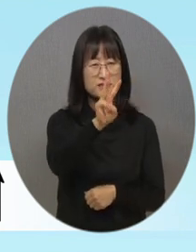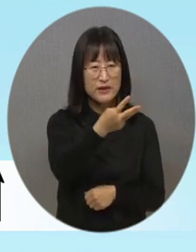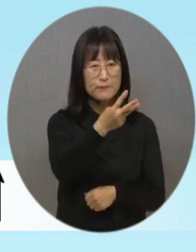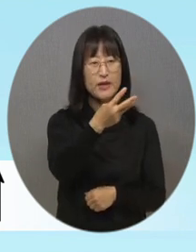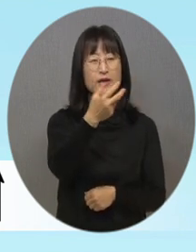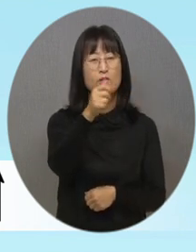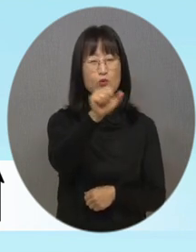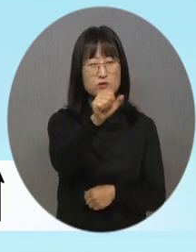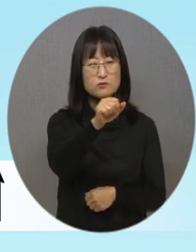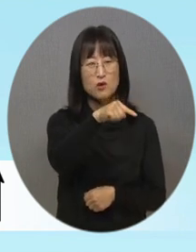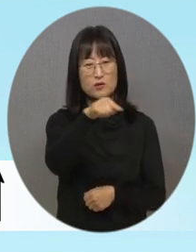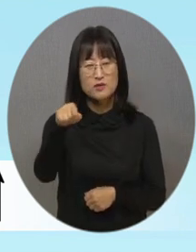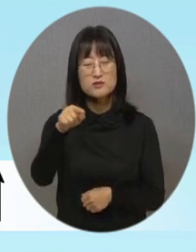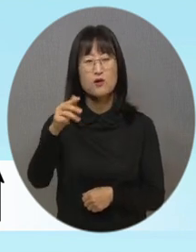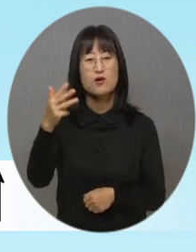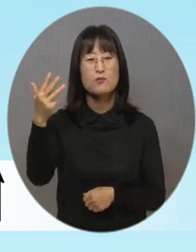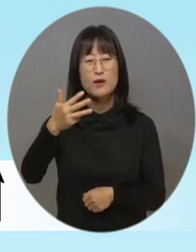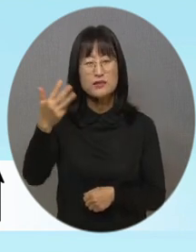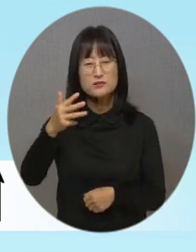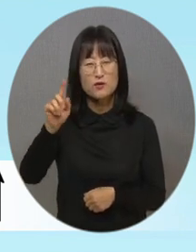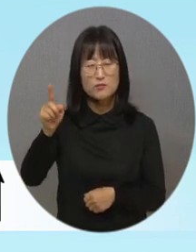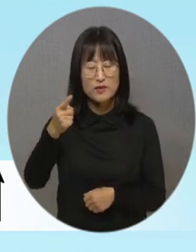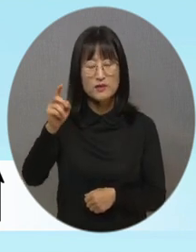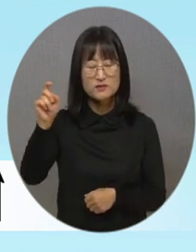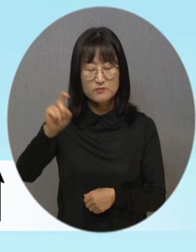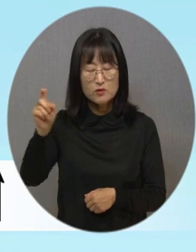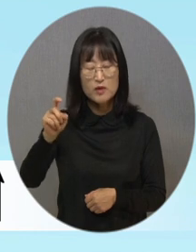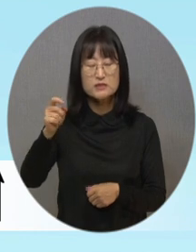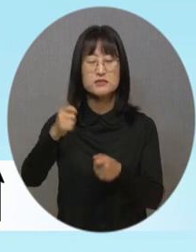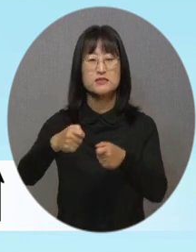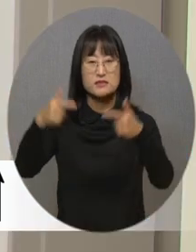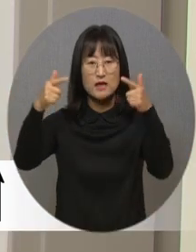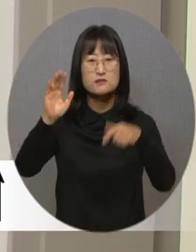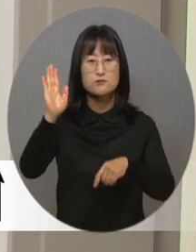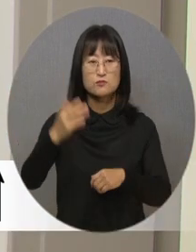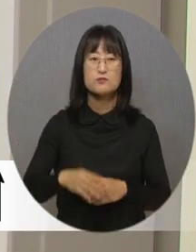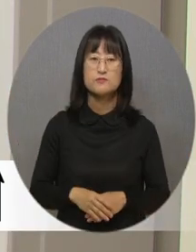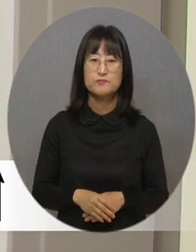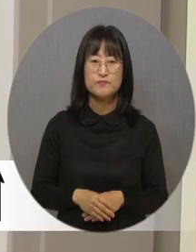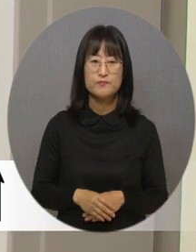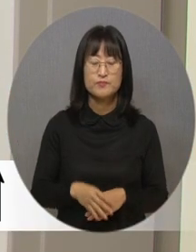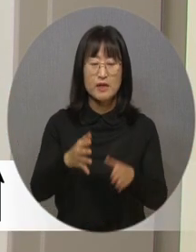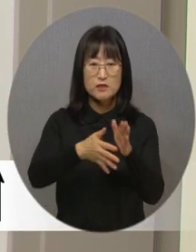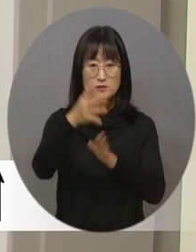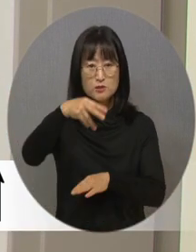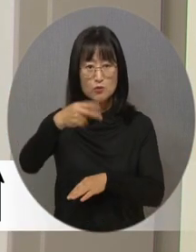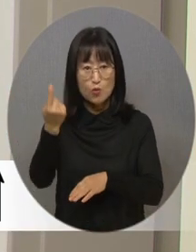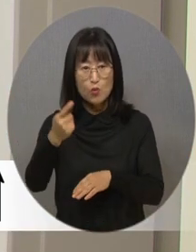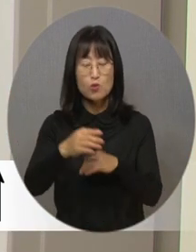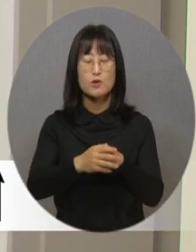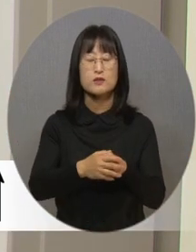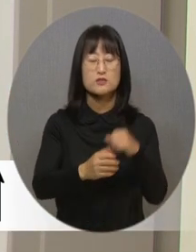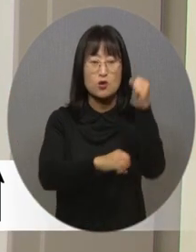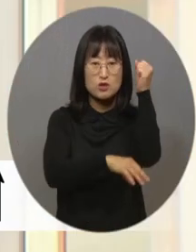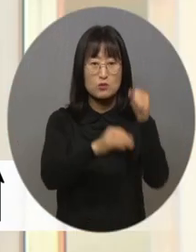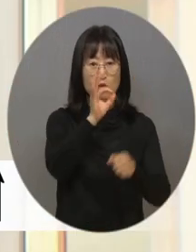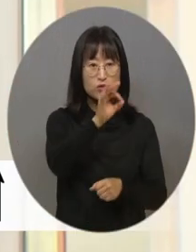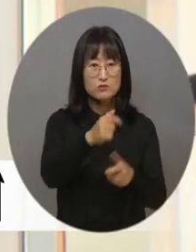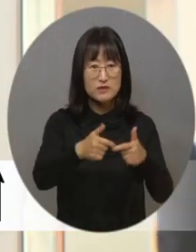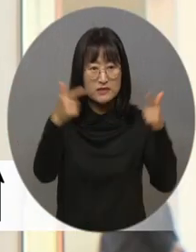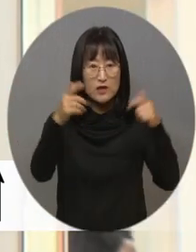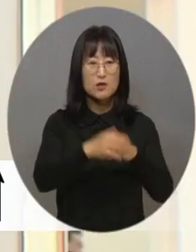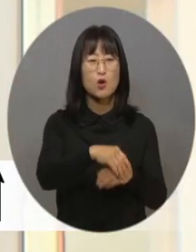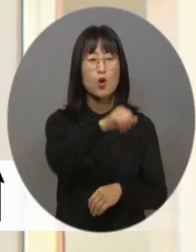최대 870원 함께 상승한 것으로 확인됐습니다 시도별 평균 단가 상승 금액은